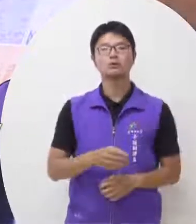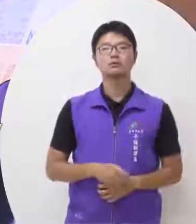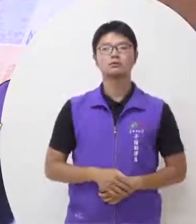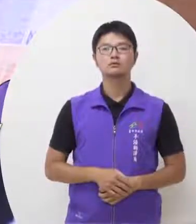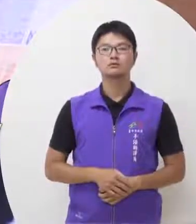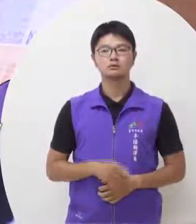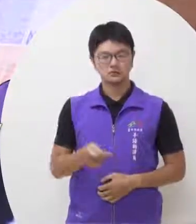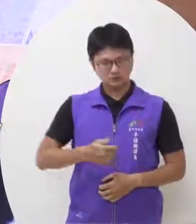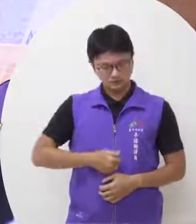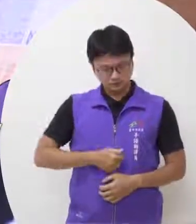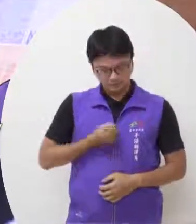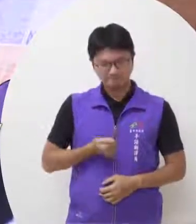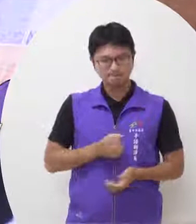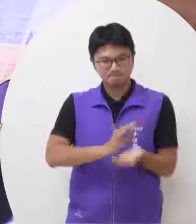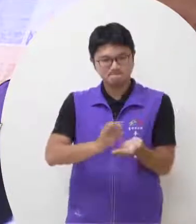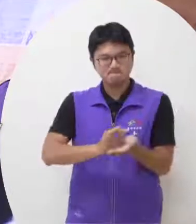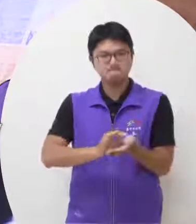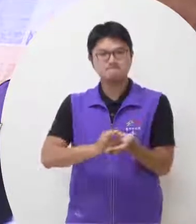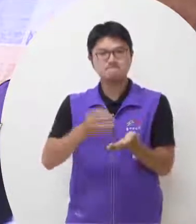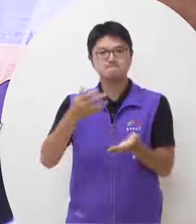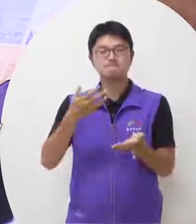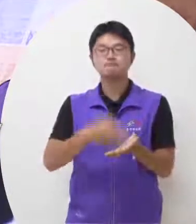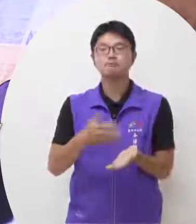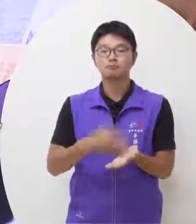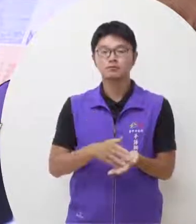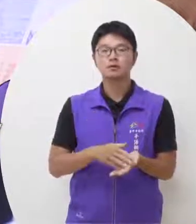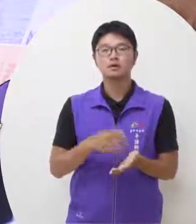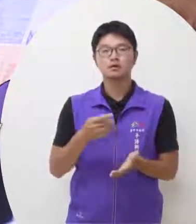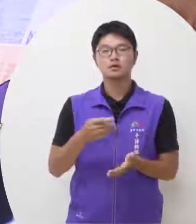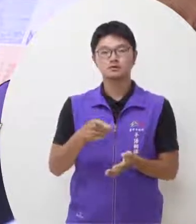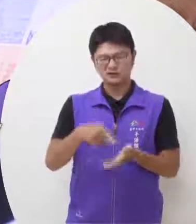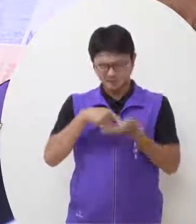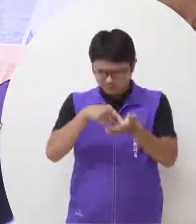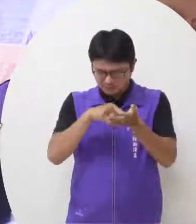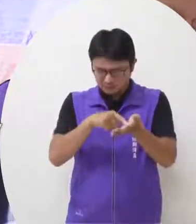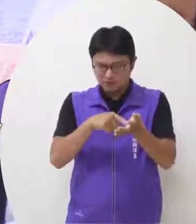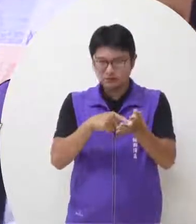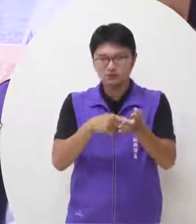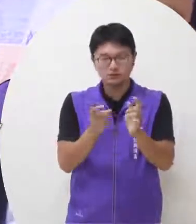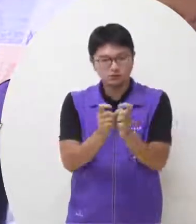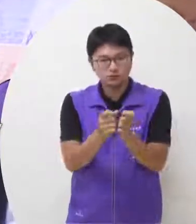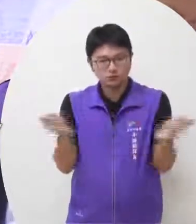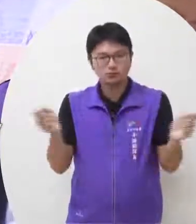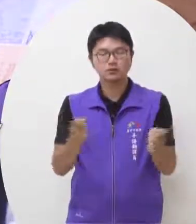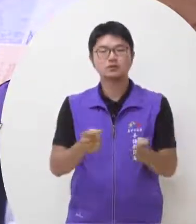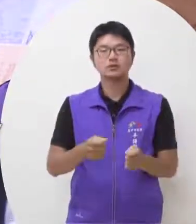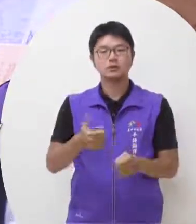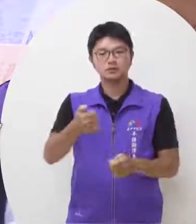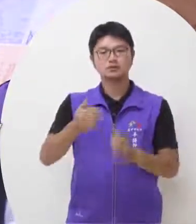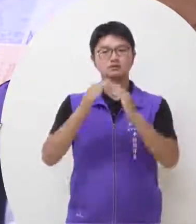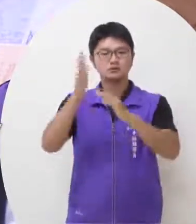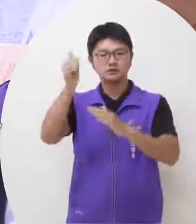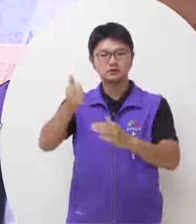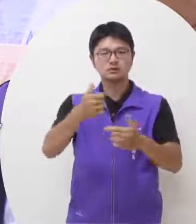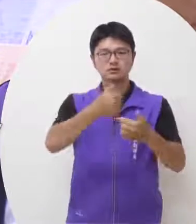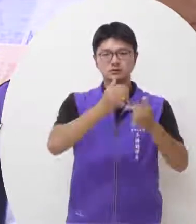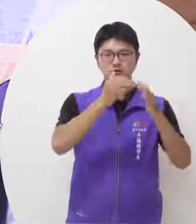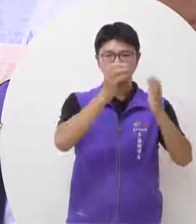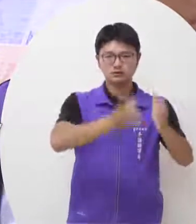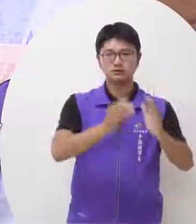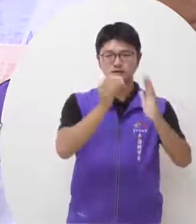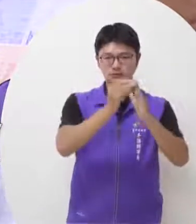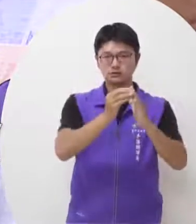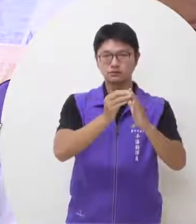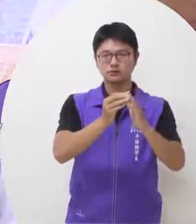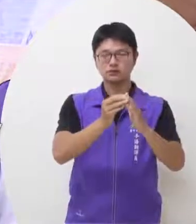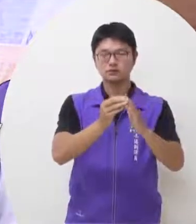大，所以在我们乃罗议员的那个争取下，谢谢市长还有建设局给我们这么漂亮亮丽的那